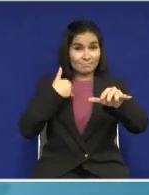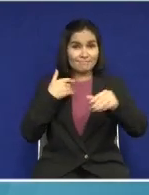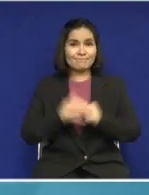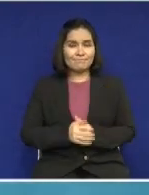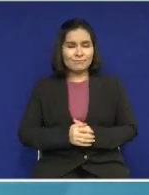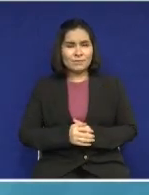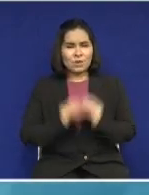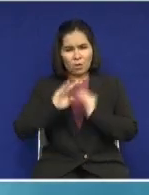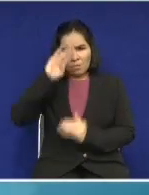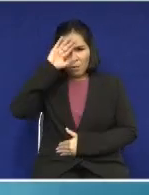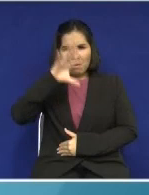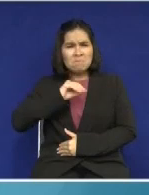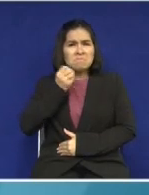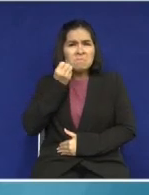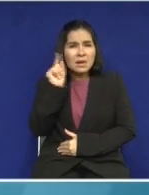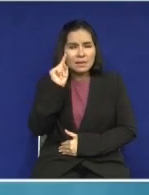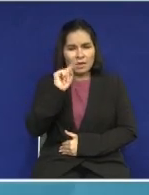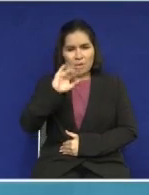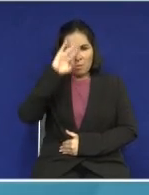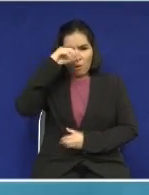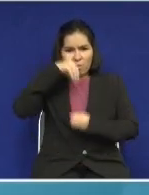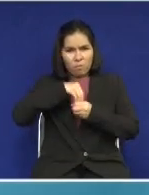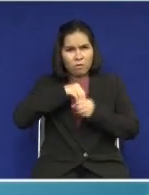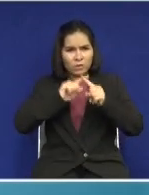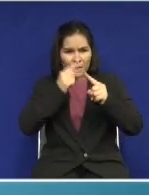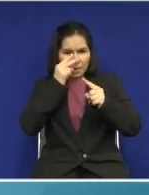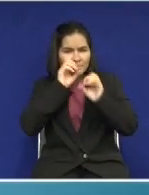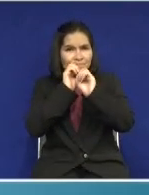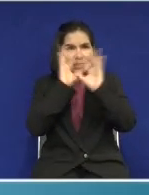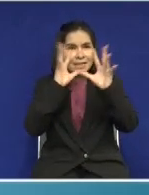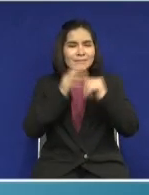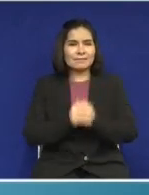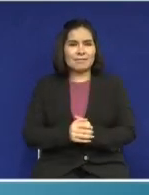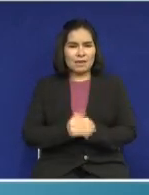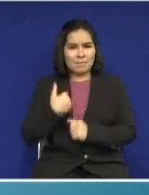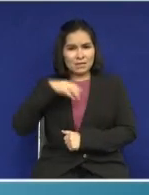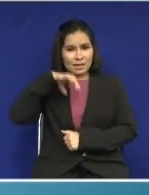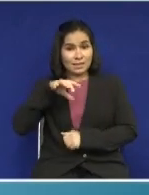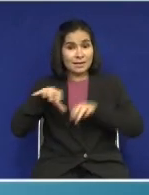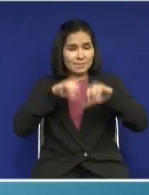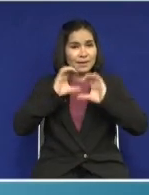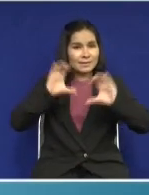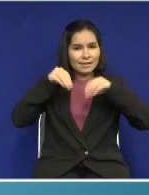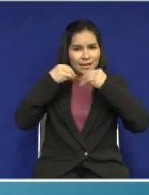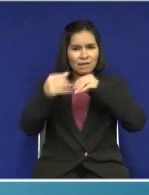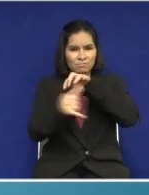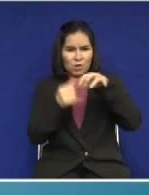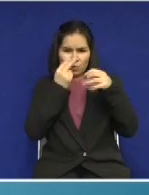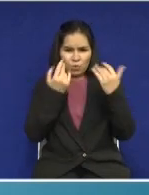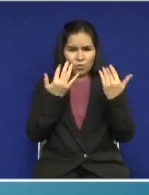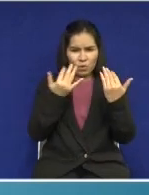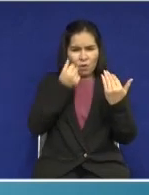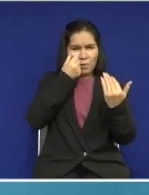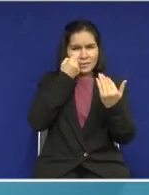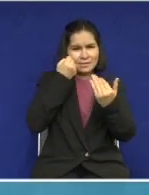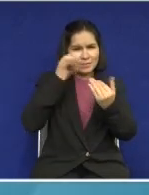ผู้ติดเชื้อส่วนใหญ่ไม่มีอาการนอกเหนือจากนี้ที่เราพบในสถานที่เฝ้าระวังที่รัฐจัดให้หรือ State Quarantine ของเราก็เ